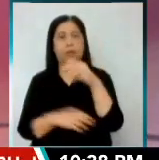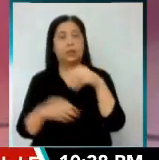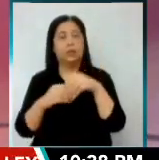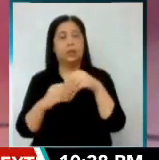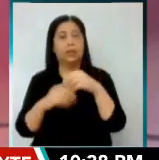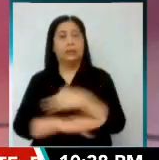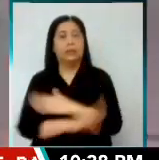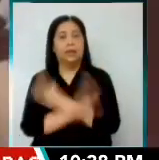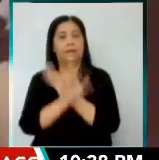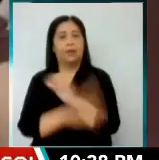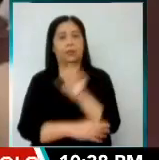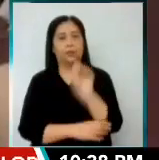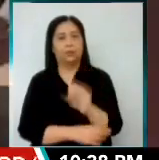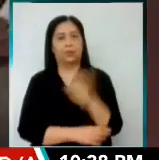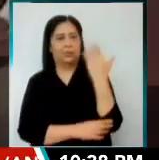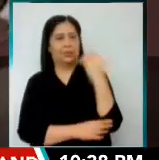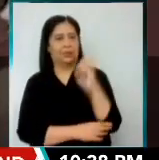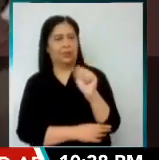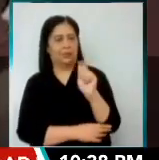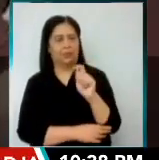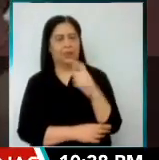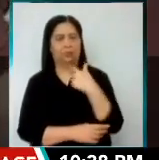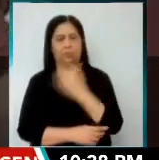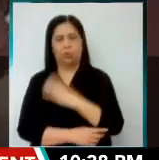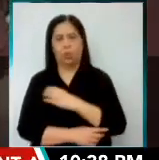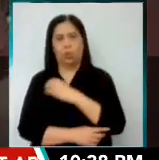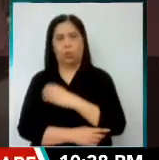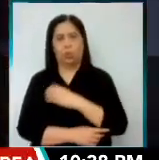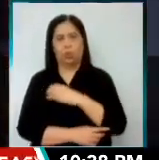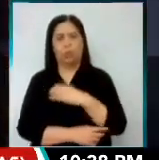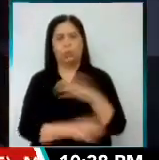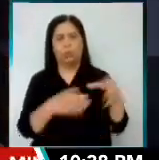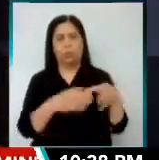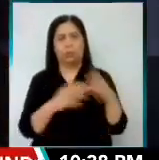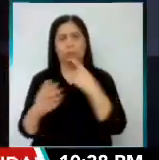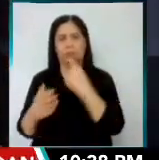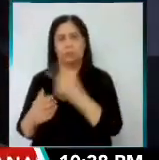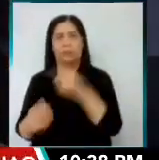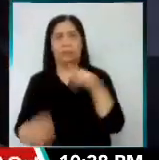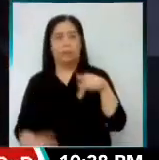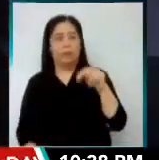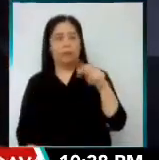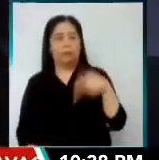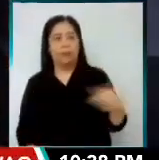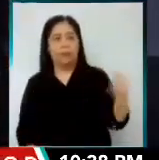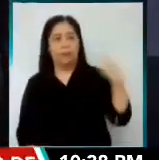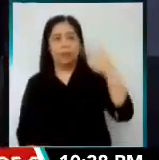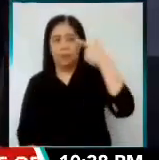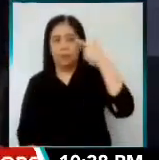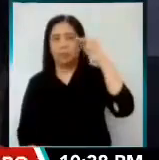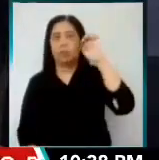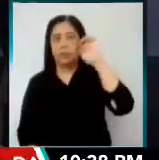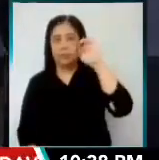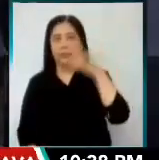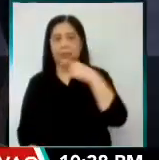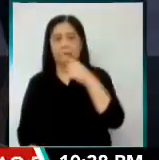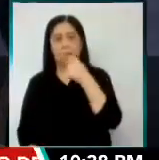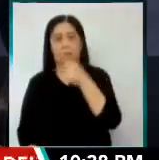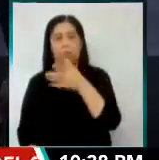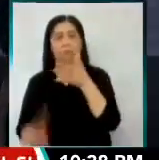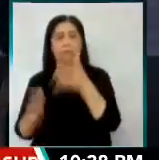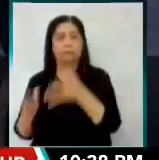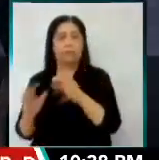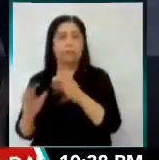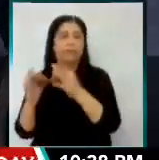Sabado. Nag-abot din ng pakikiramay ang task force at si PNP Chief Guillermo Eleazar sa mga naulila ng nasawing